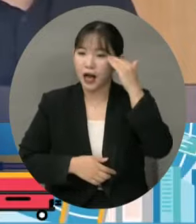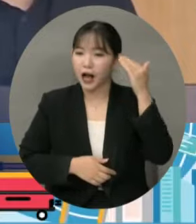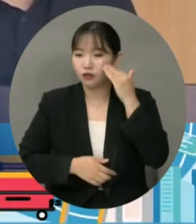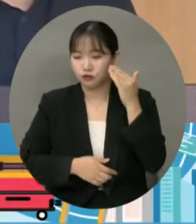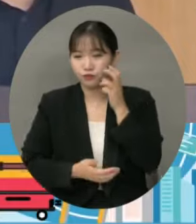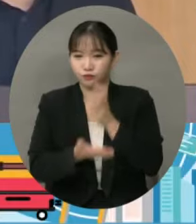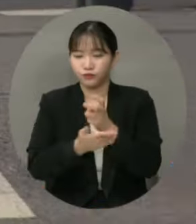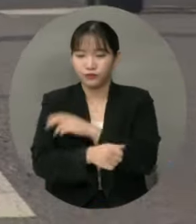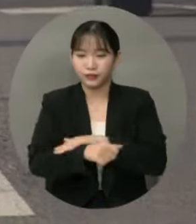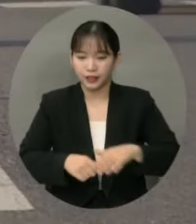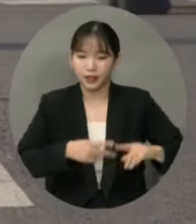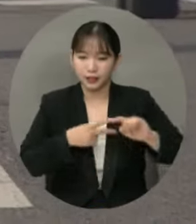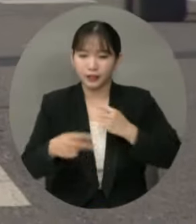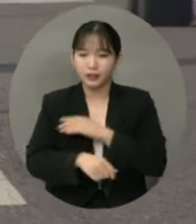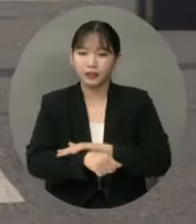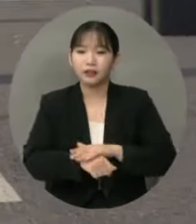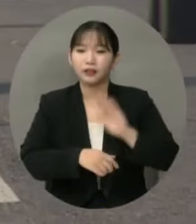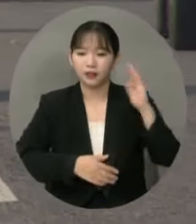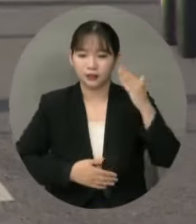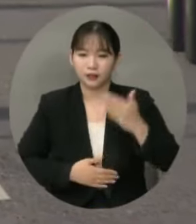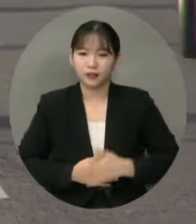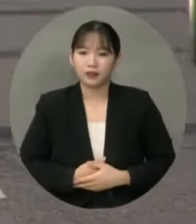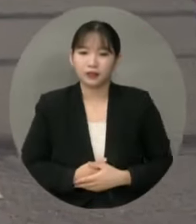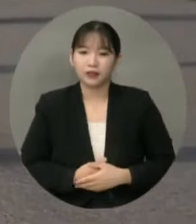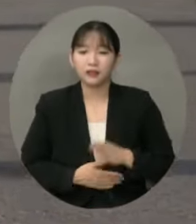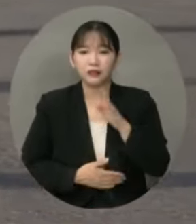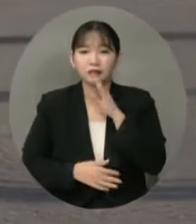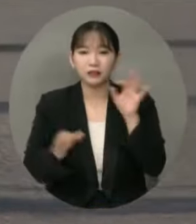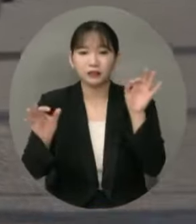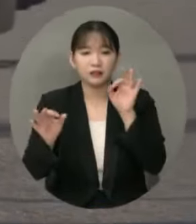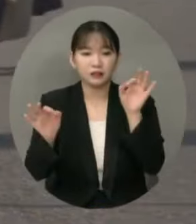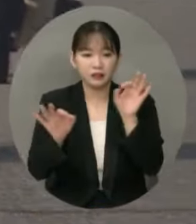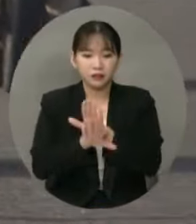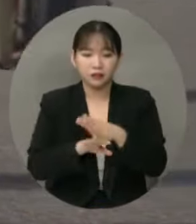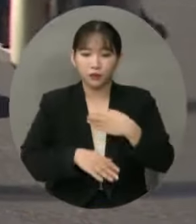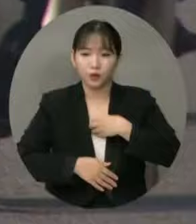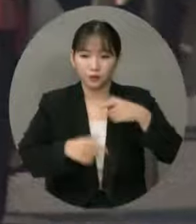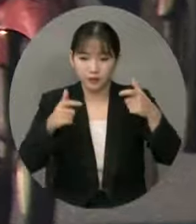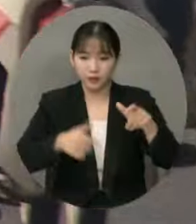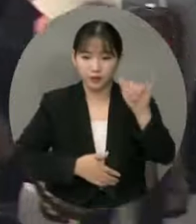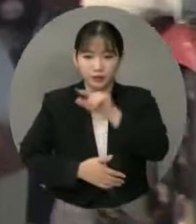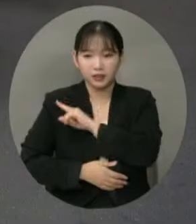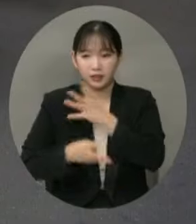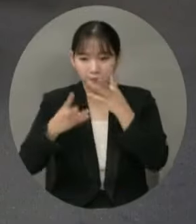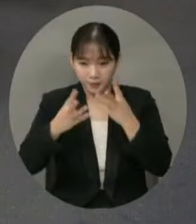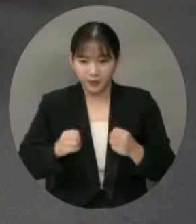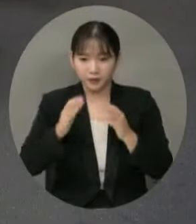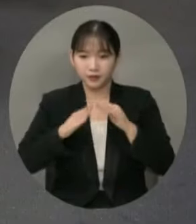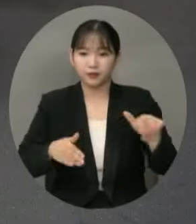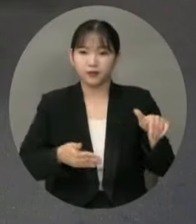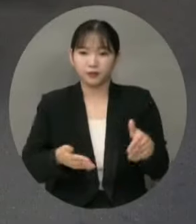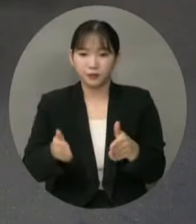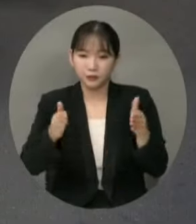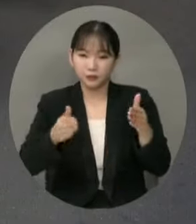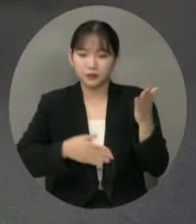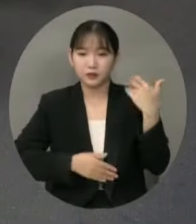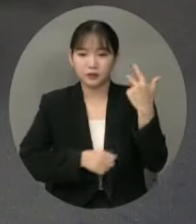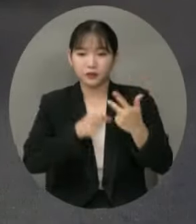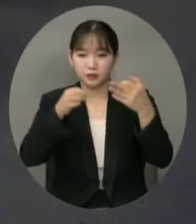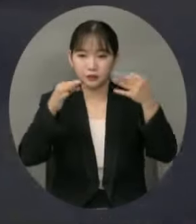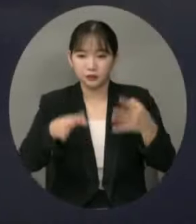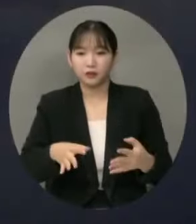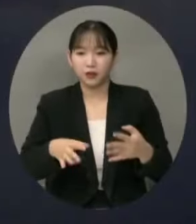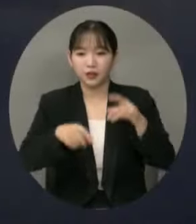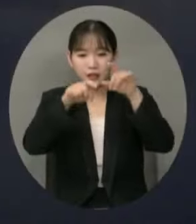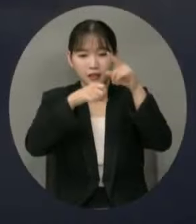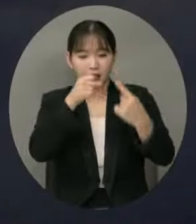잘 적응하고 실제 소멸 고위 지역 지자체가 전국에서 가장 많은 전남도 동안